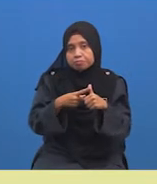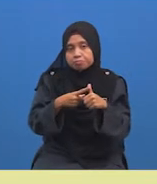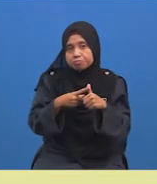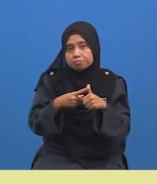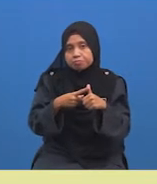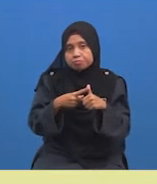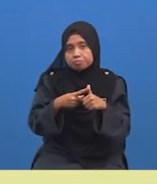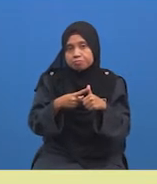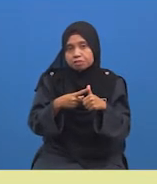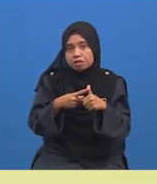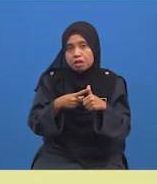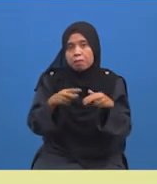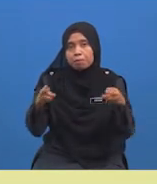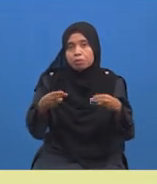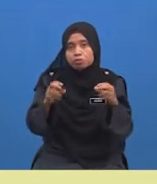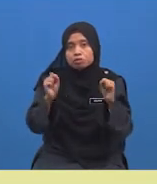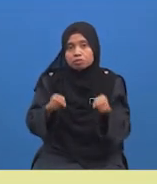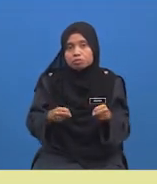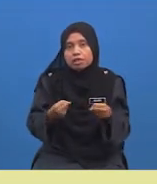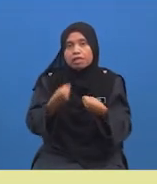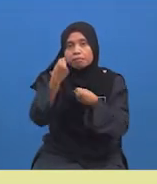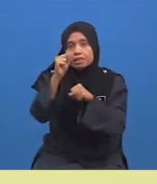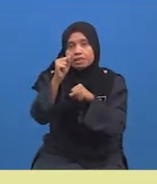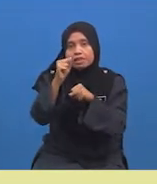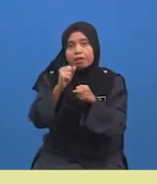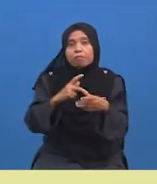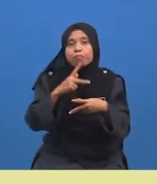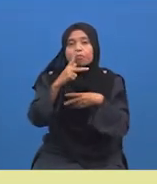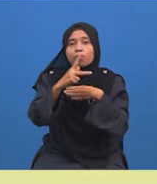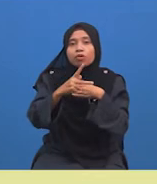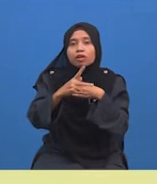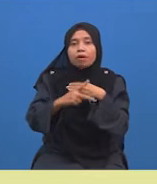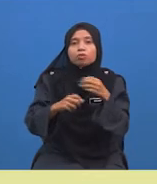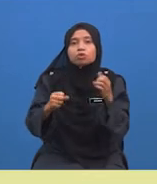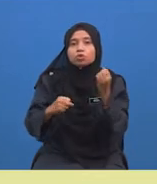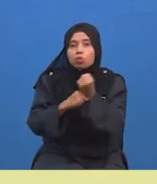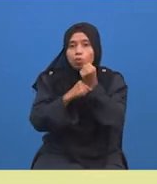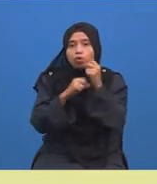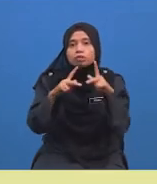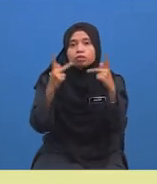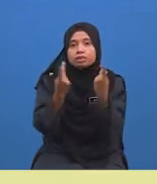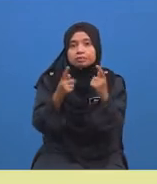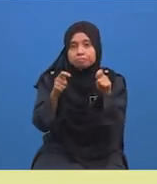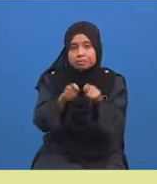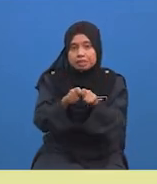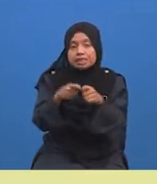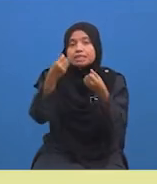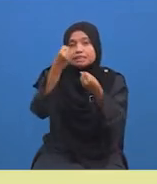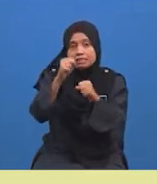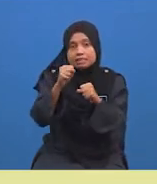adalah pihak pengurusan boleh menyediakan program sokongan keluarga